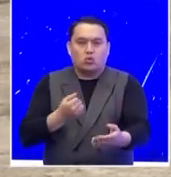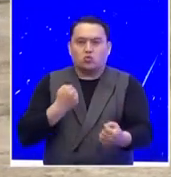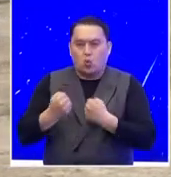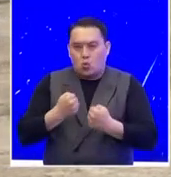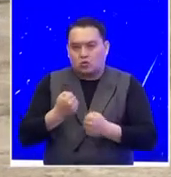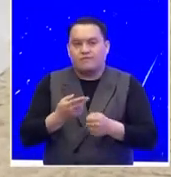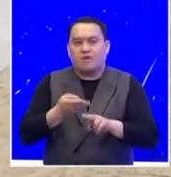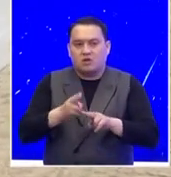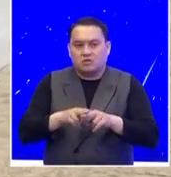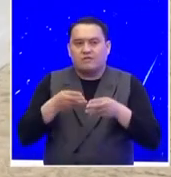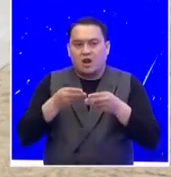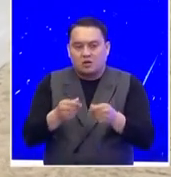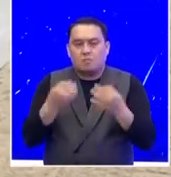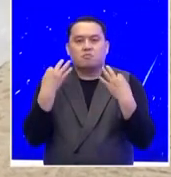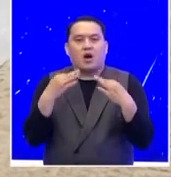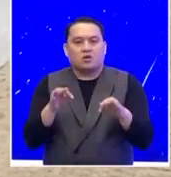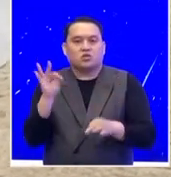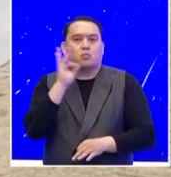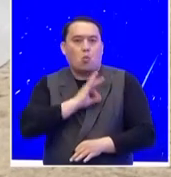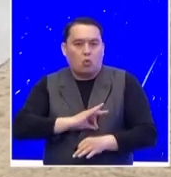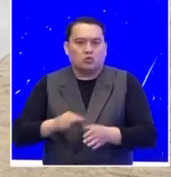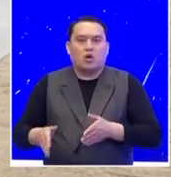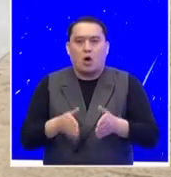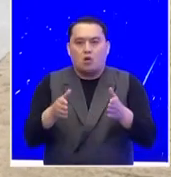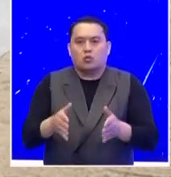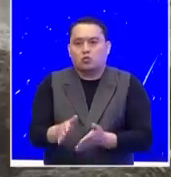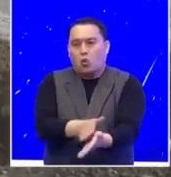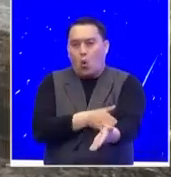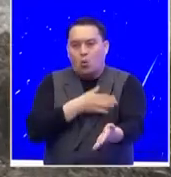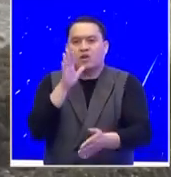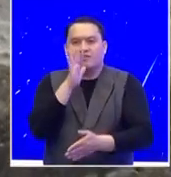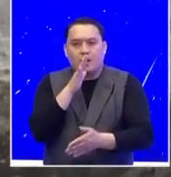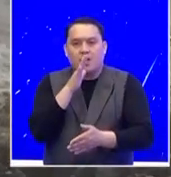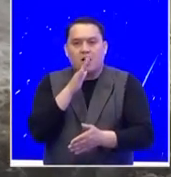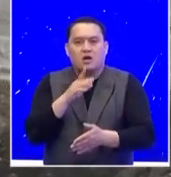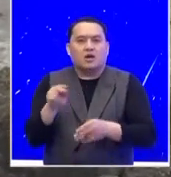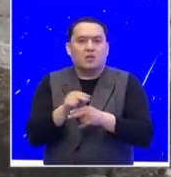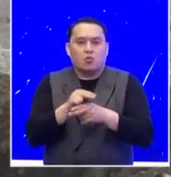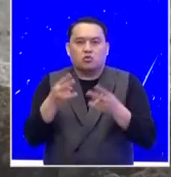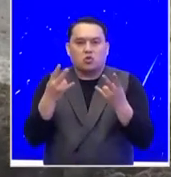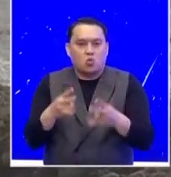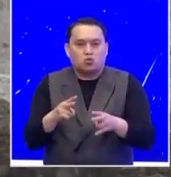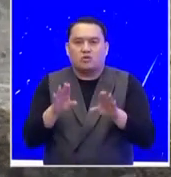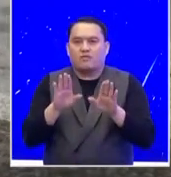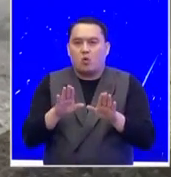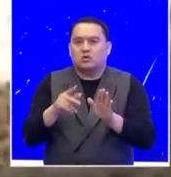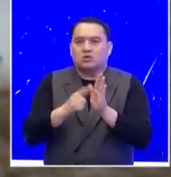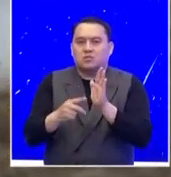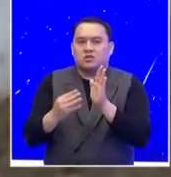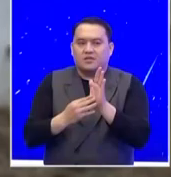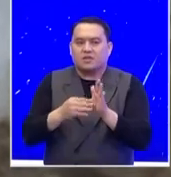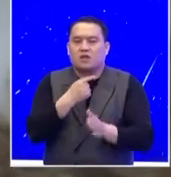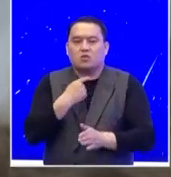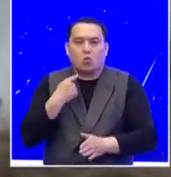к внешним воздействиям, что позволит эксплуатировать дороги более длительный срок, не прибегая к ремонтам. На 79-м километре